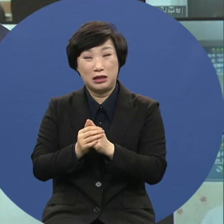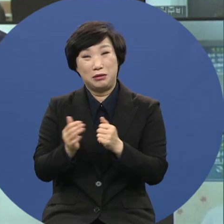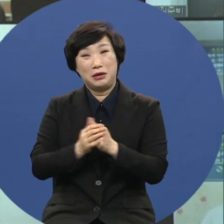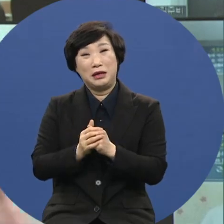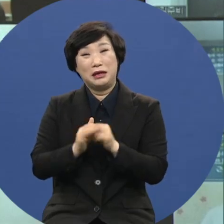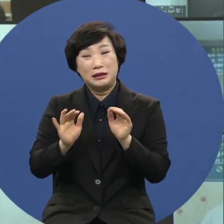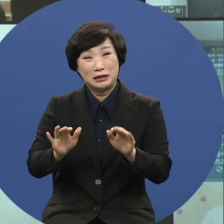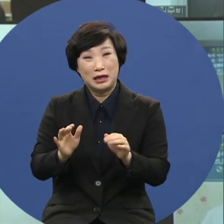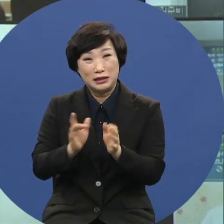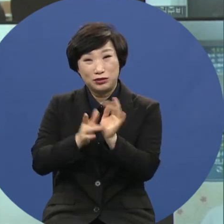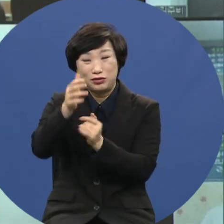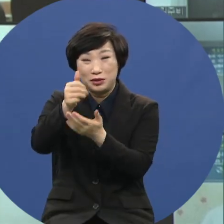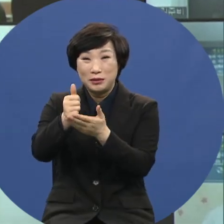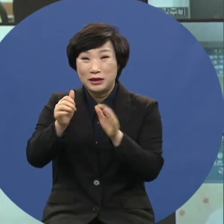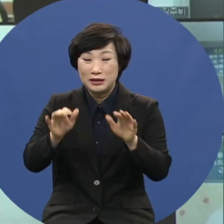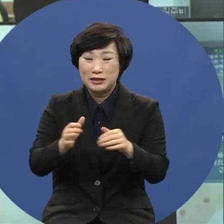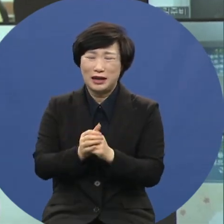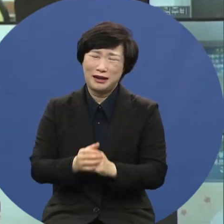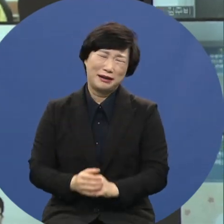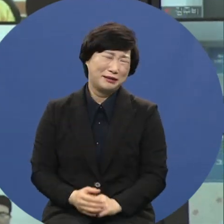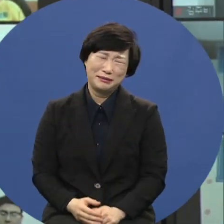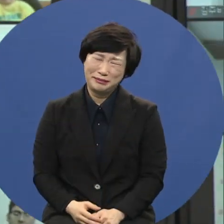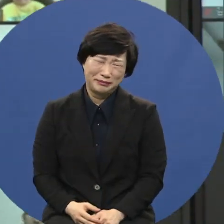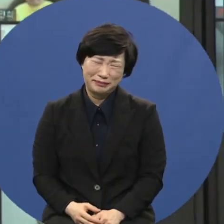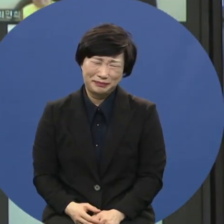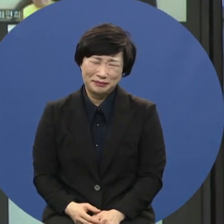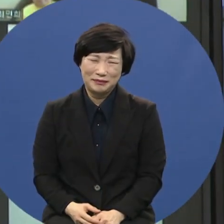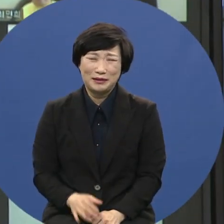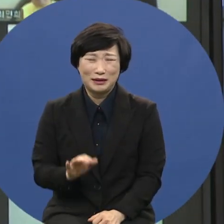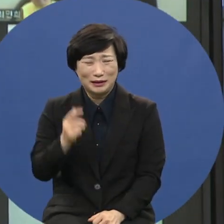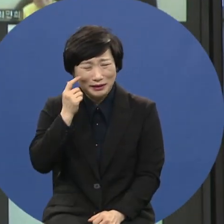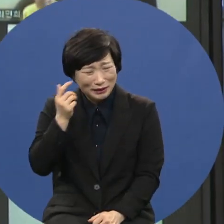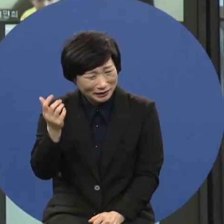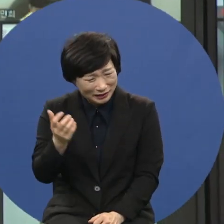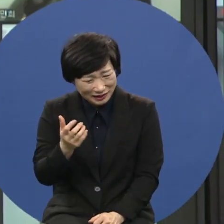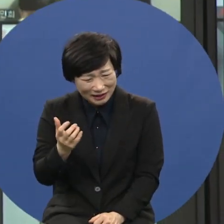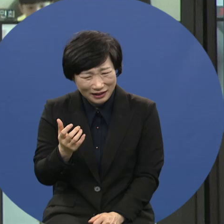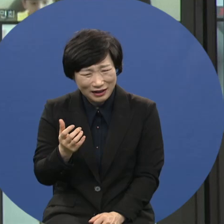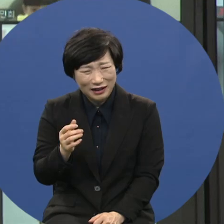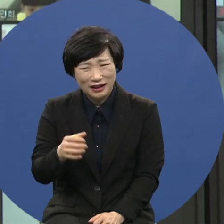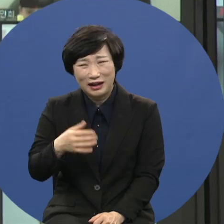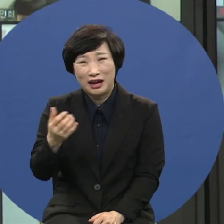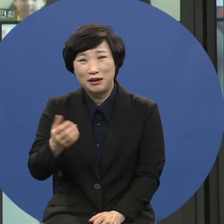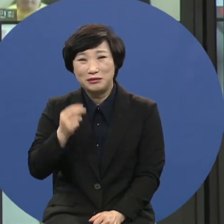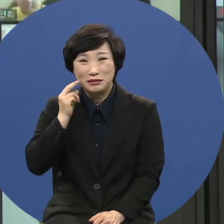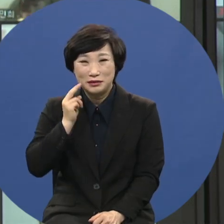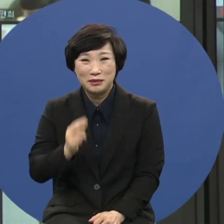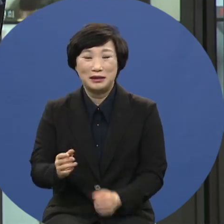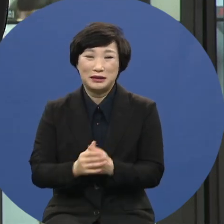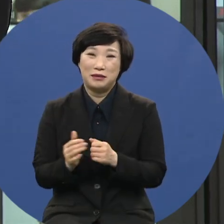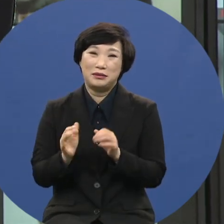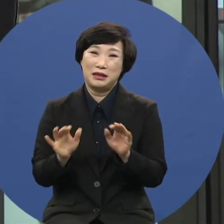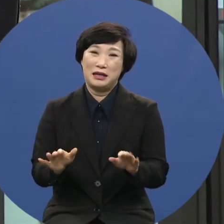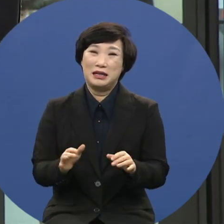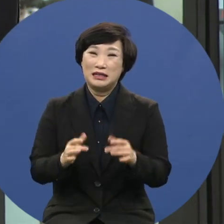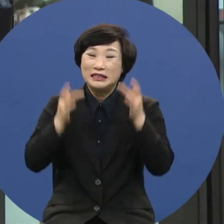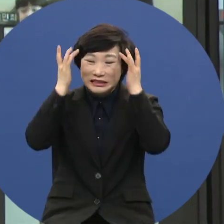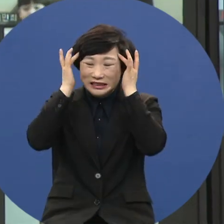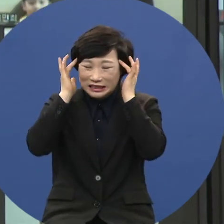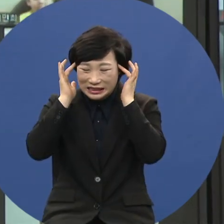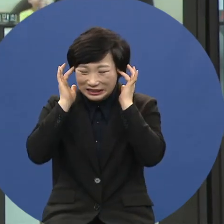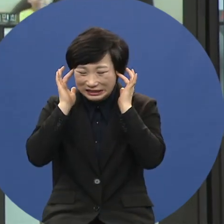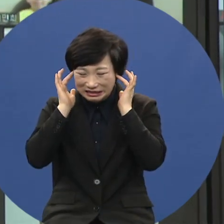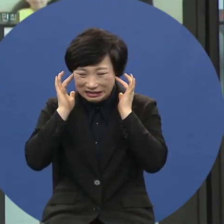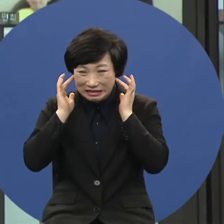아시는 그분이 얼마나 정말로 힘든 아픔이었으면은 이마에서